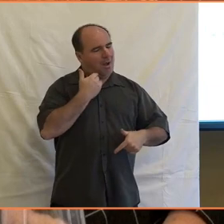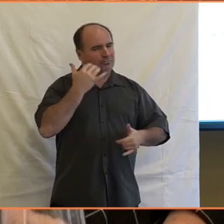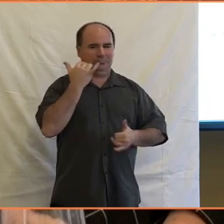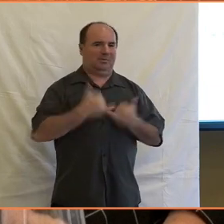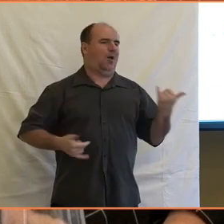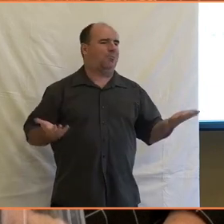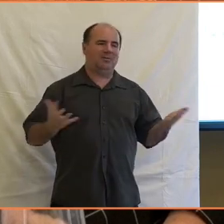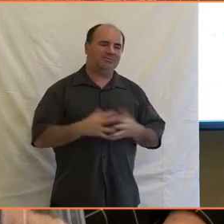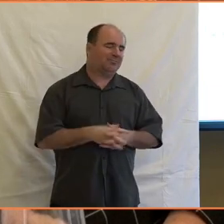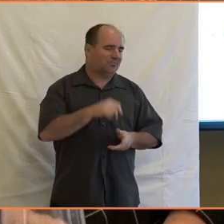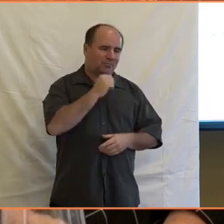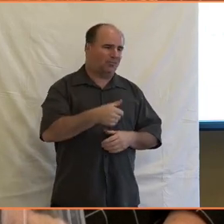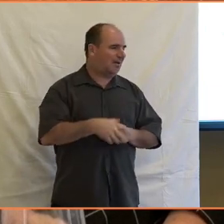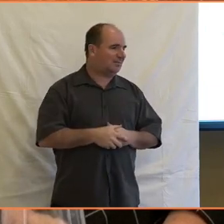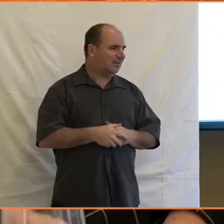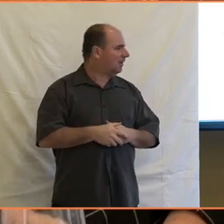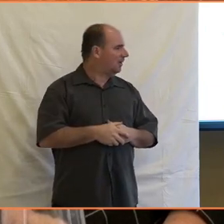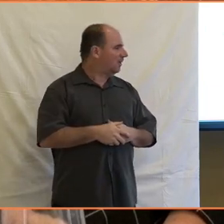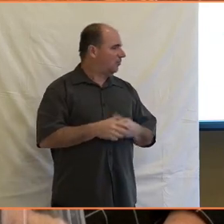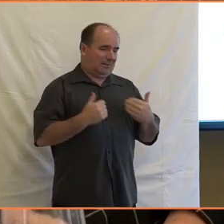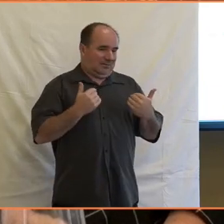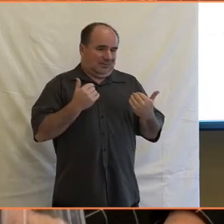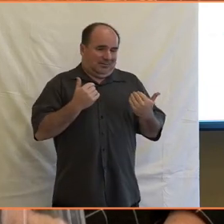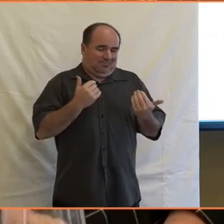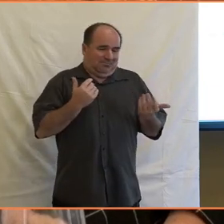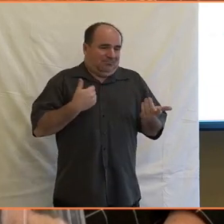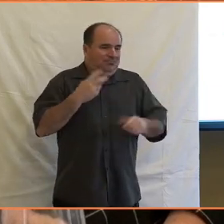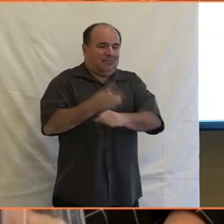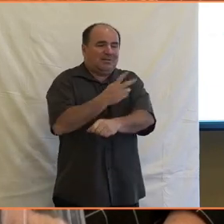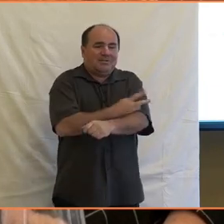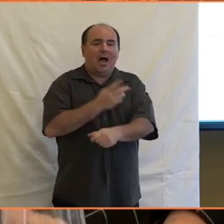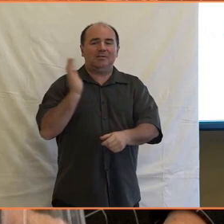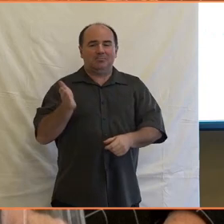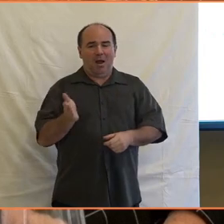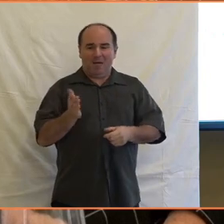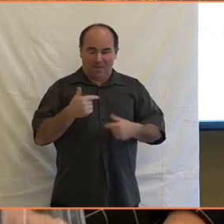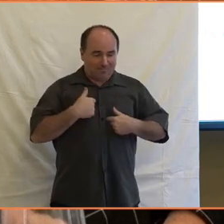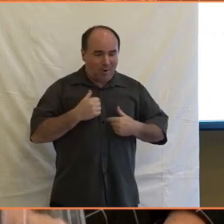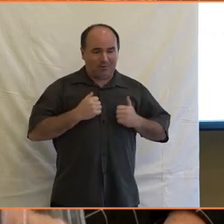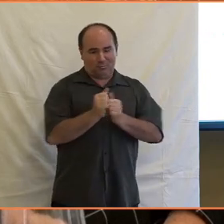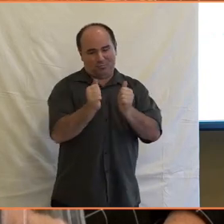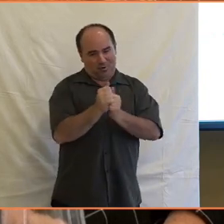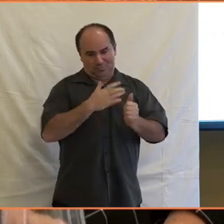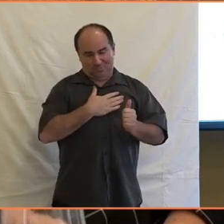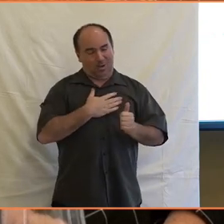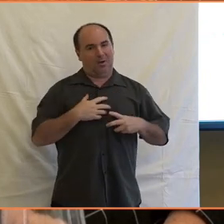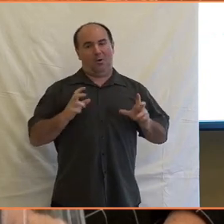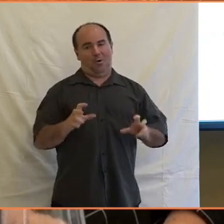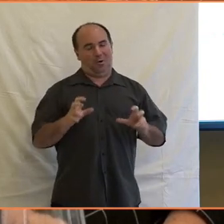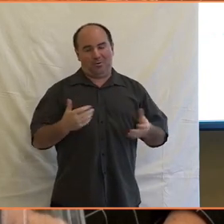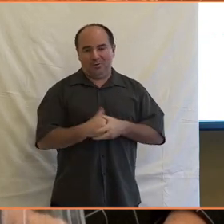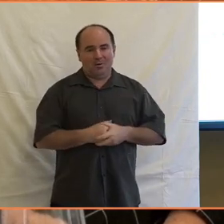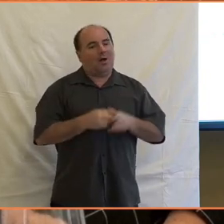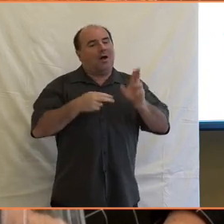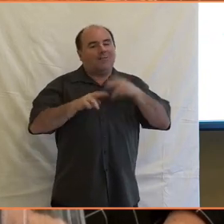není realizovaná způsobem, který by tohle vůbec umožňoval. Jako moje zkušenost se státní správou je jako děsivá a myslím si, že je velice dobře, že většina občanů neví,